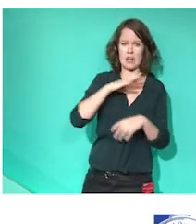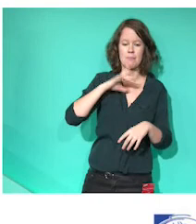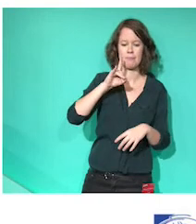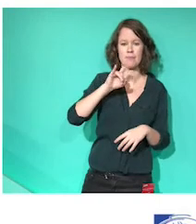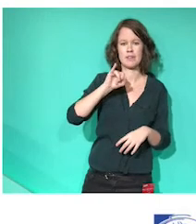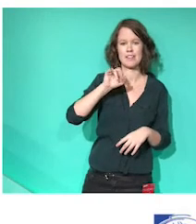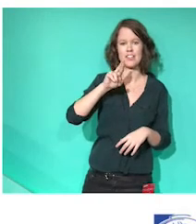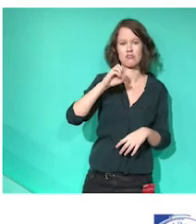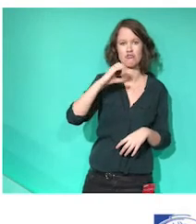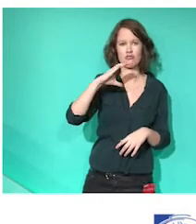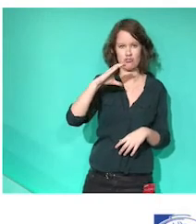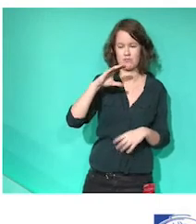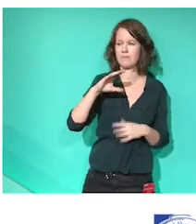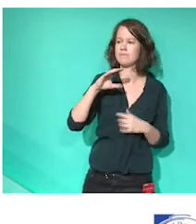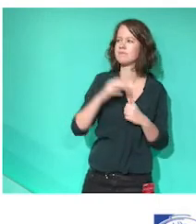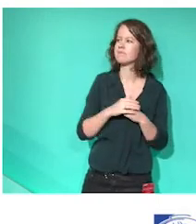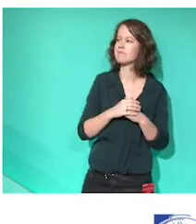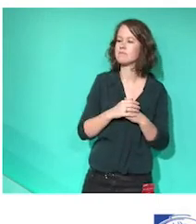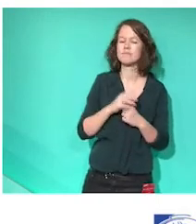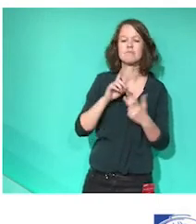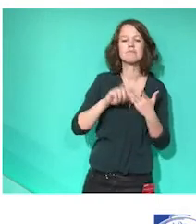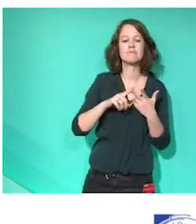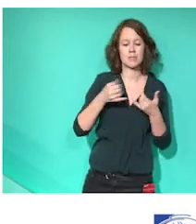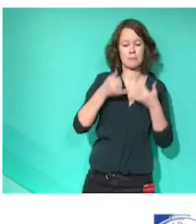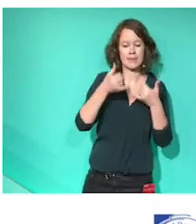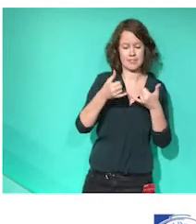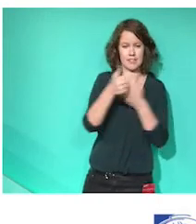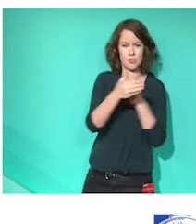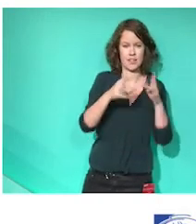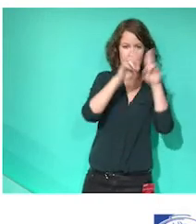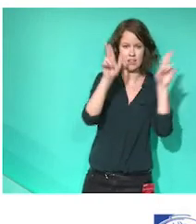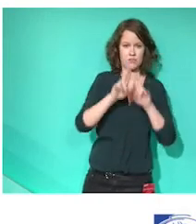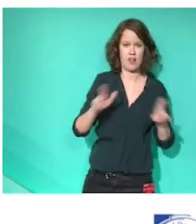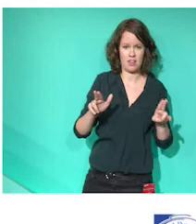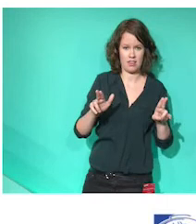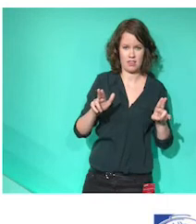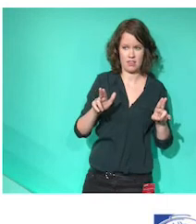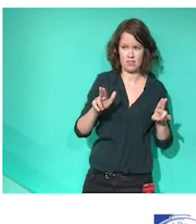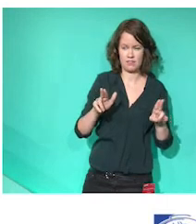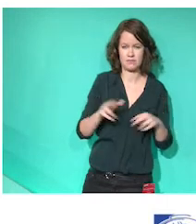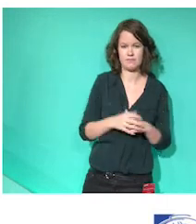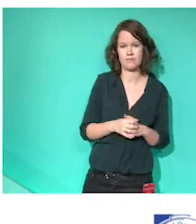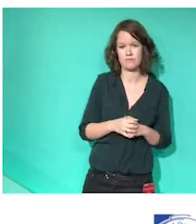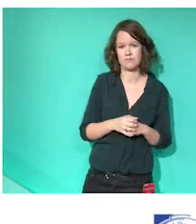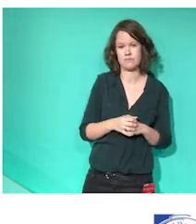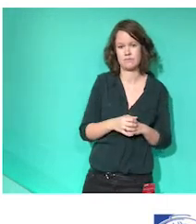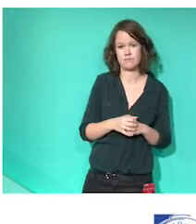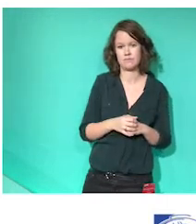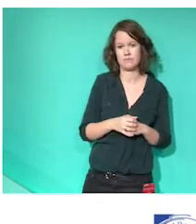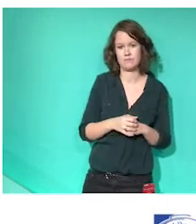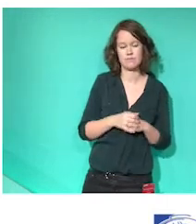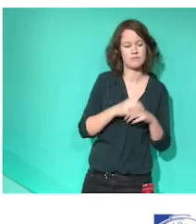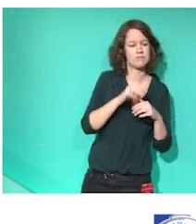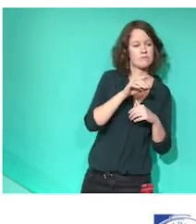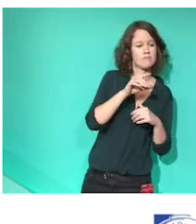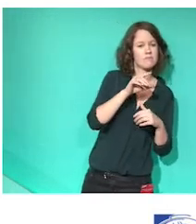Albert et Ulrich Lehmann, prix de la catégorie internationale Hifoshi Nioma Business School avec